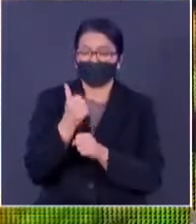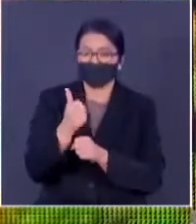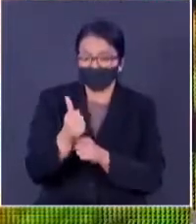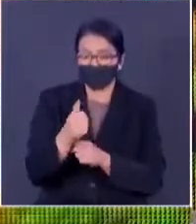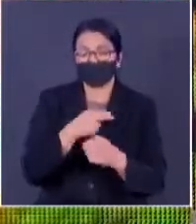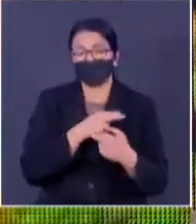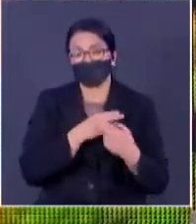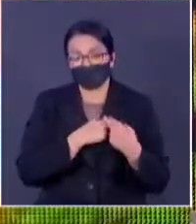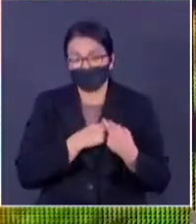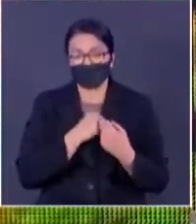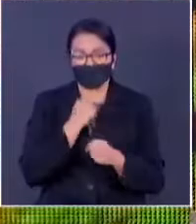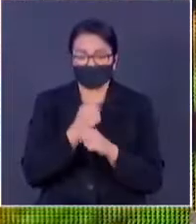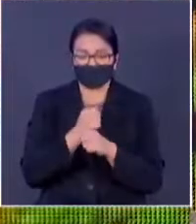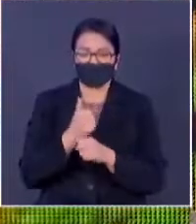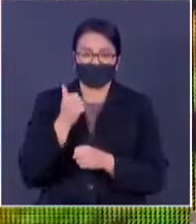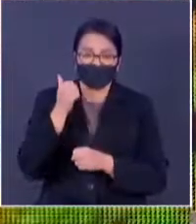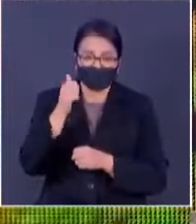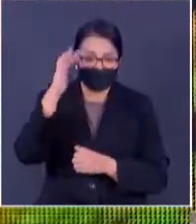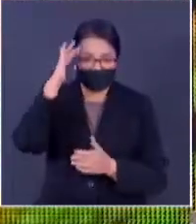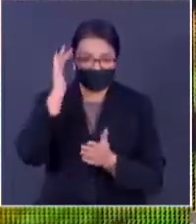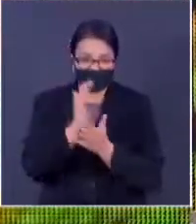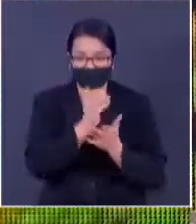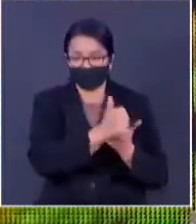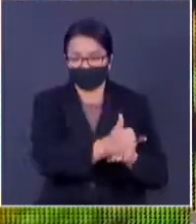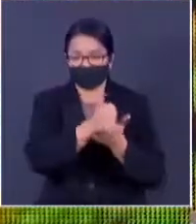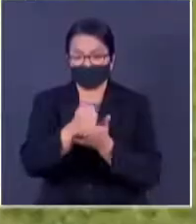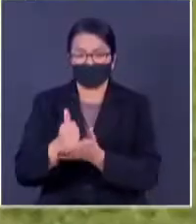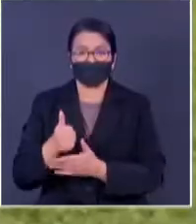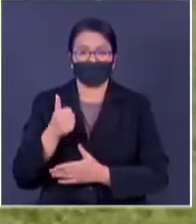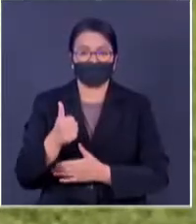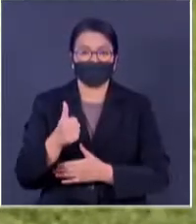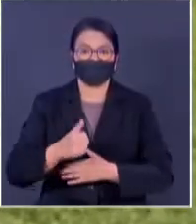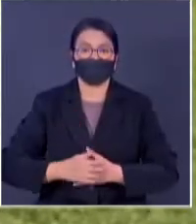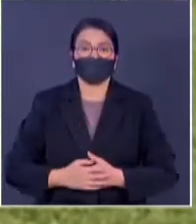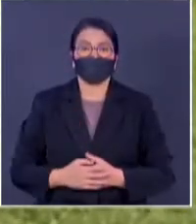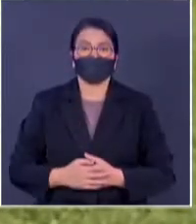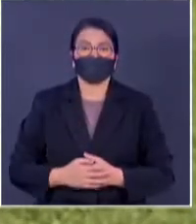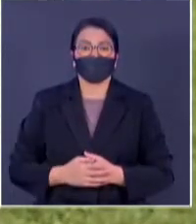อกว่าเป็นภารกิจปิดทองหลังพระตำรวจเขาทำอะไรบ้างไปชมกันเลยค่ะ